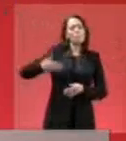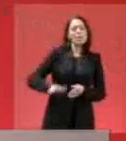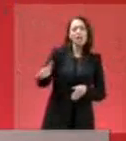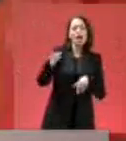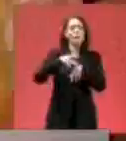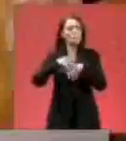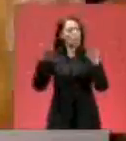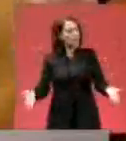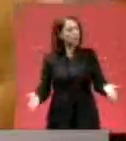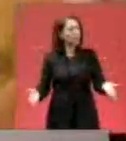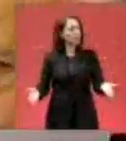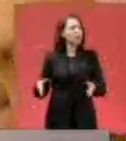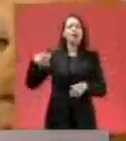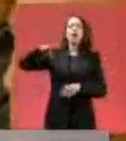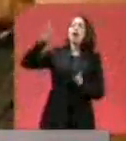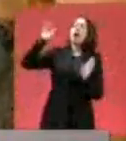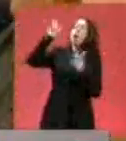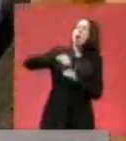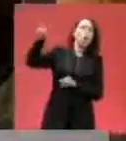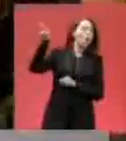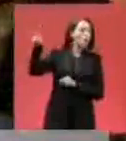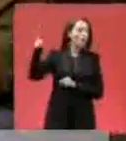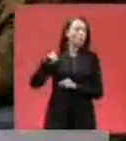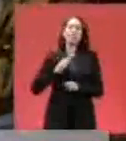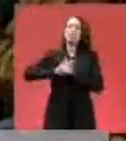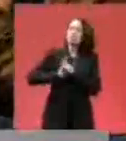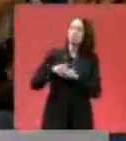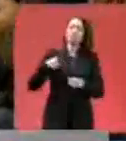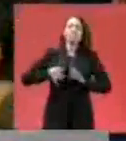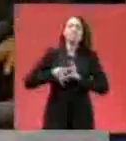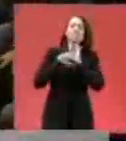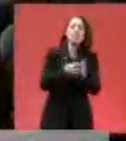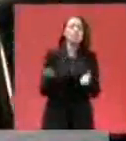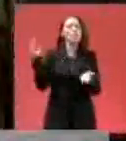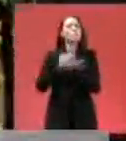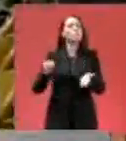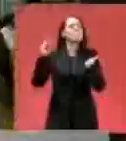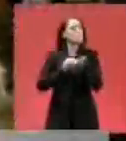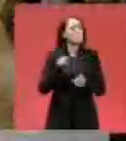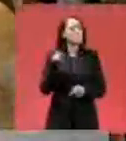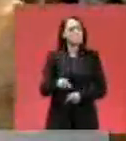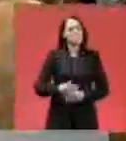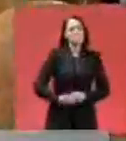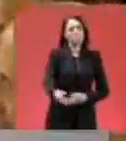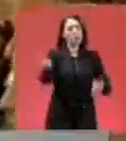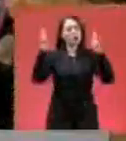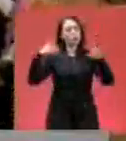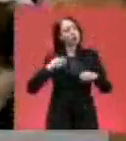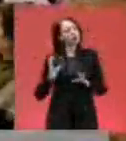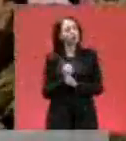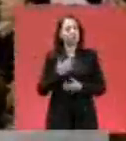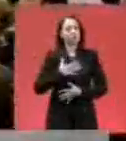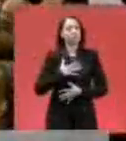στην Πάτρα, αλλά πιο πολύ που γεμίζουμε ξανά τις καρδιές των ανθρώπων με ελπίδα και